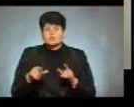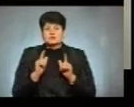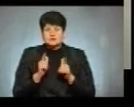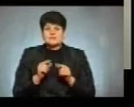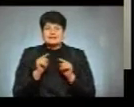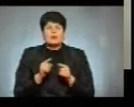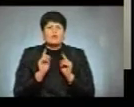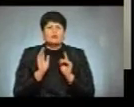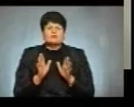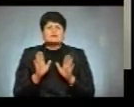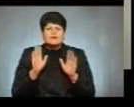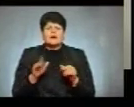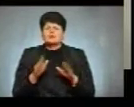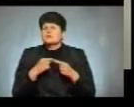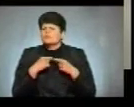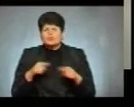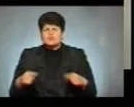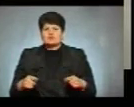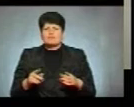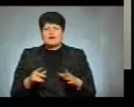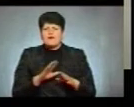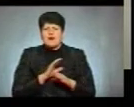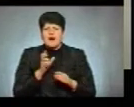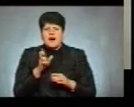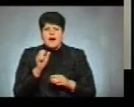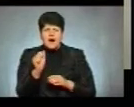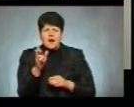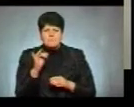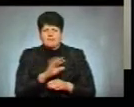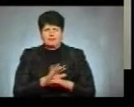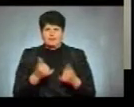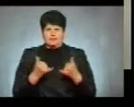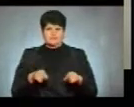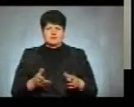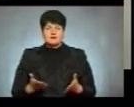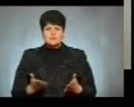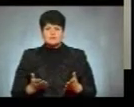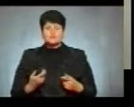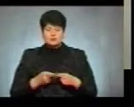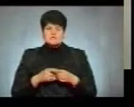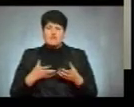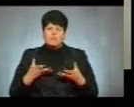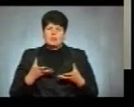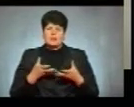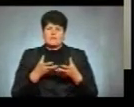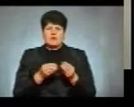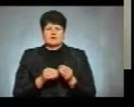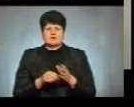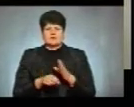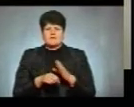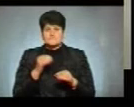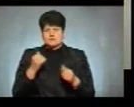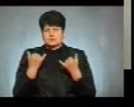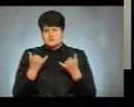було будь-як, але не так, як зараз. І це так само дуже впливає на сьогоднішню, значить, ну, таку виборчу кампанію,